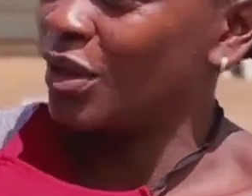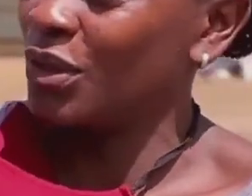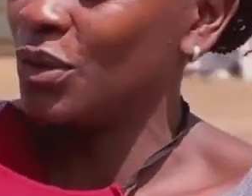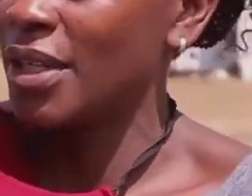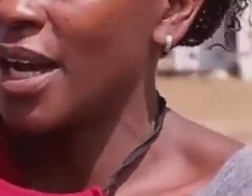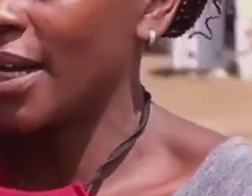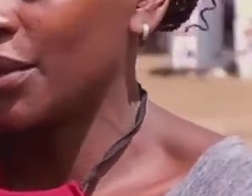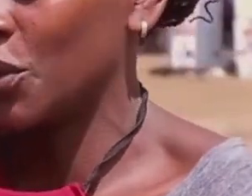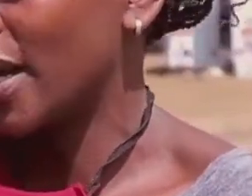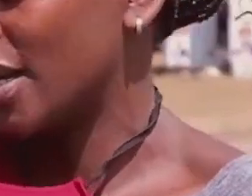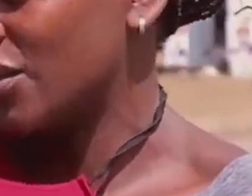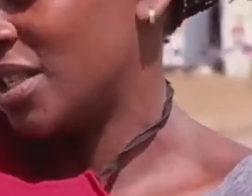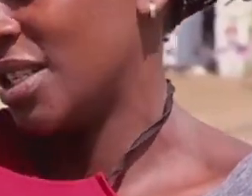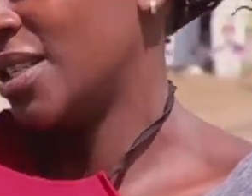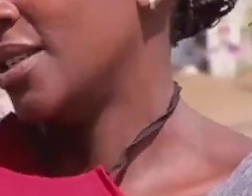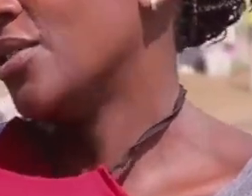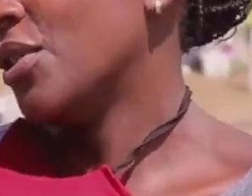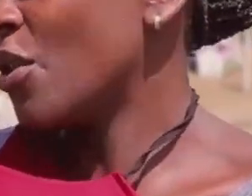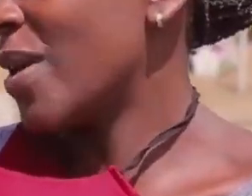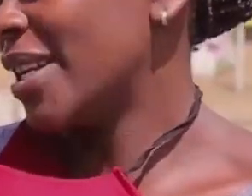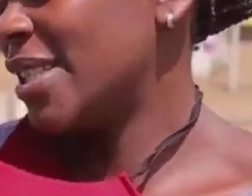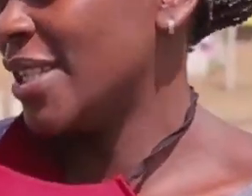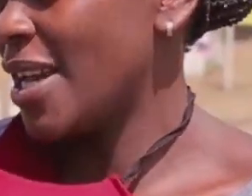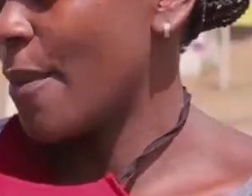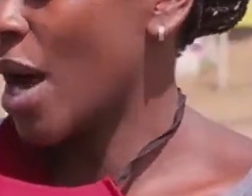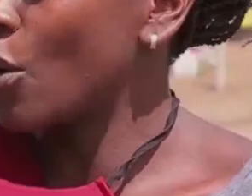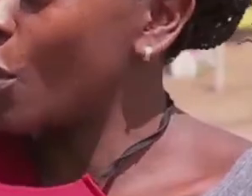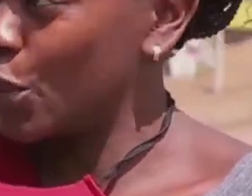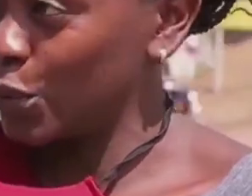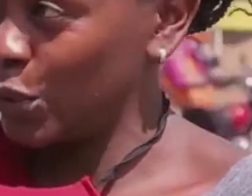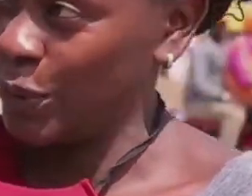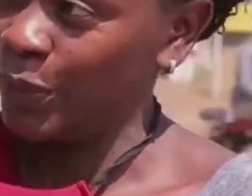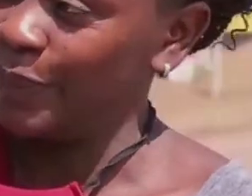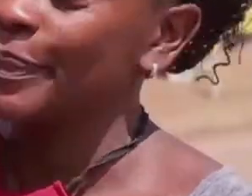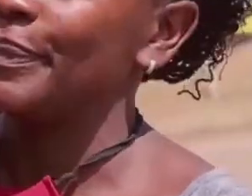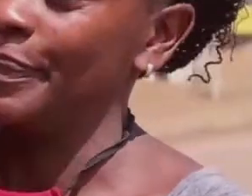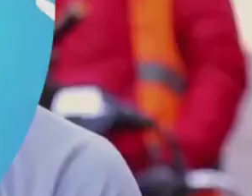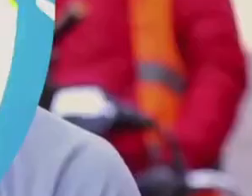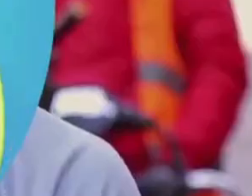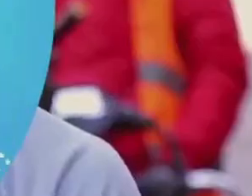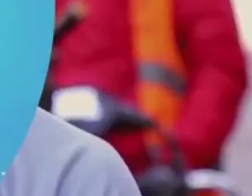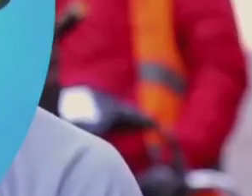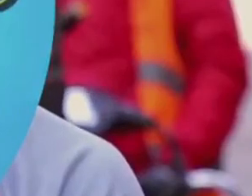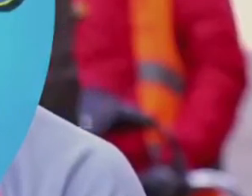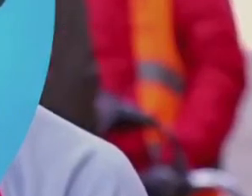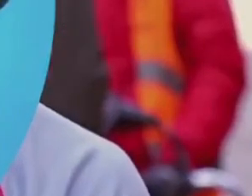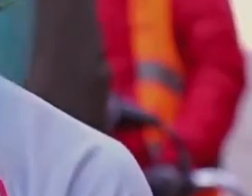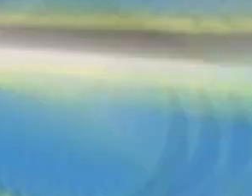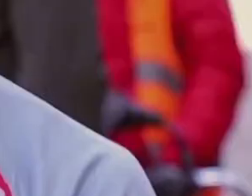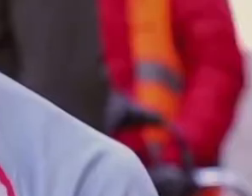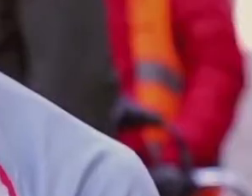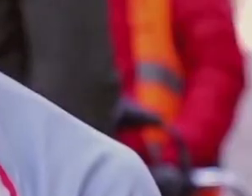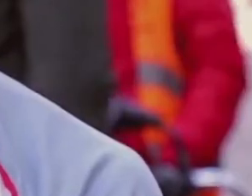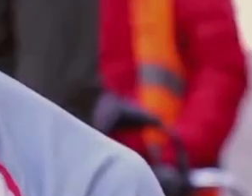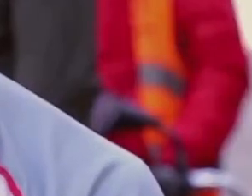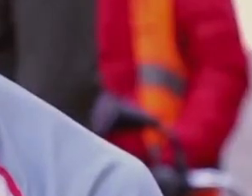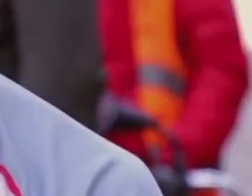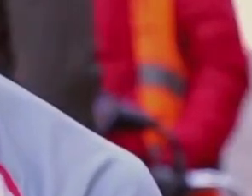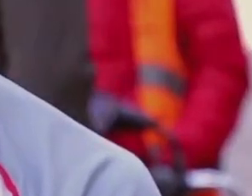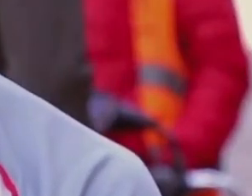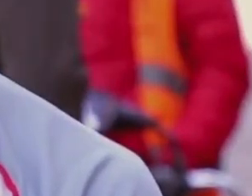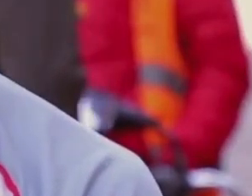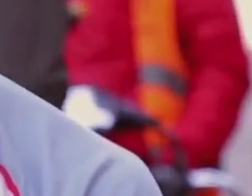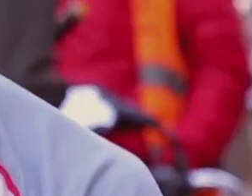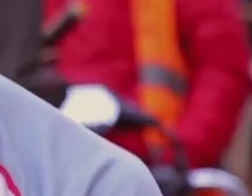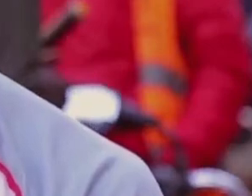mutuze elo wo musolo to the country. Ino kubani tini namba. Ngo mungu. Tini namba jimanyi. Tini namba